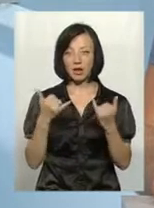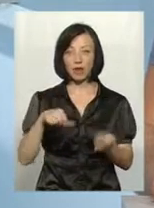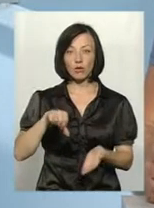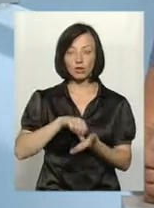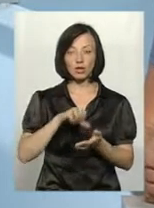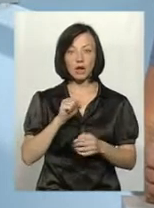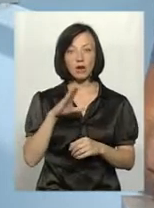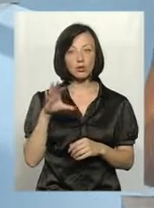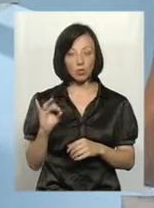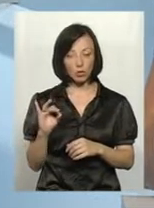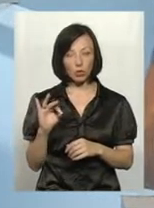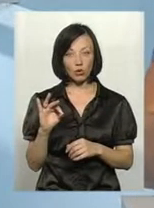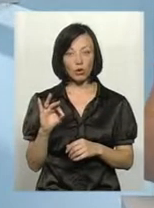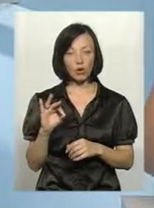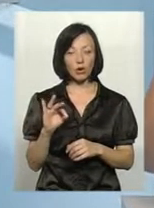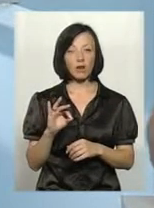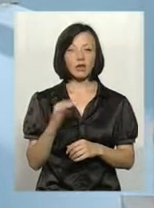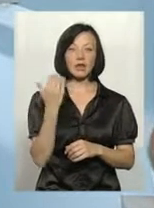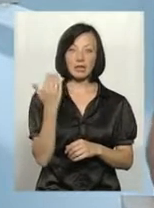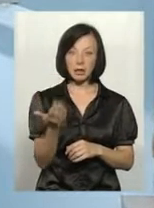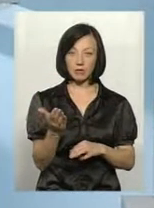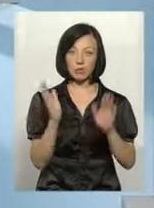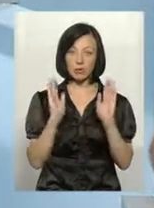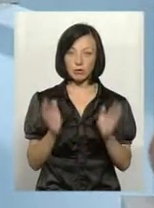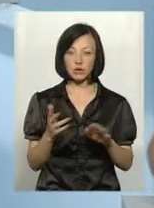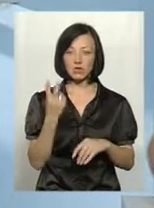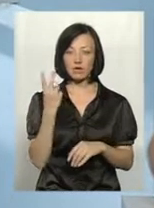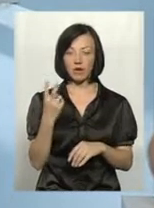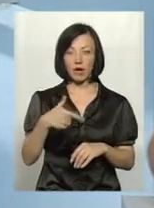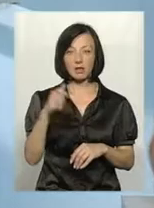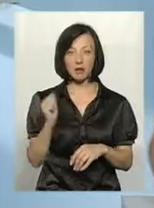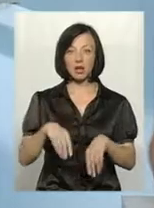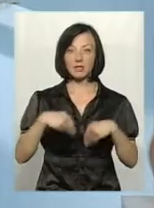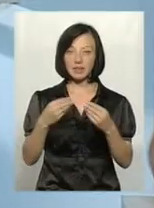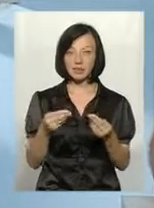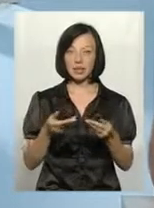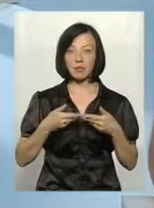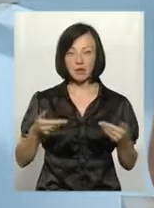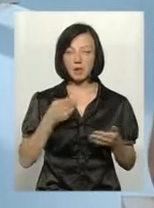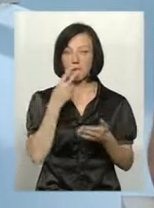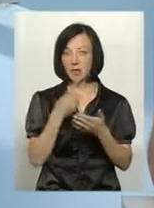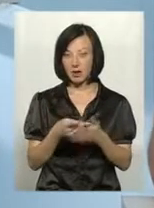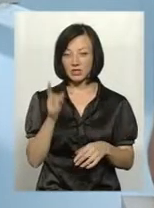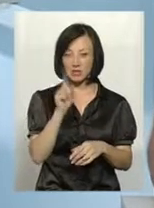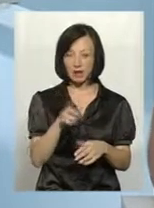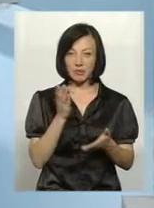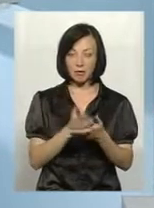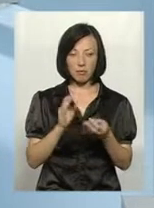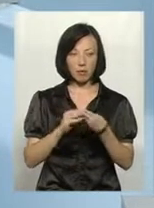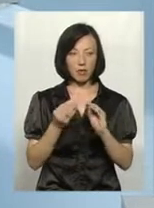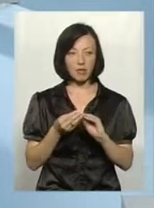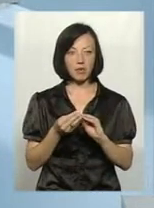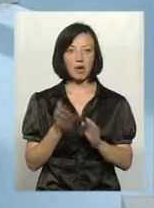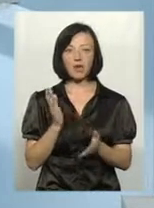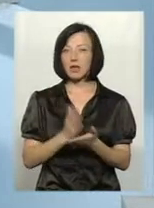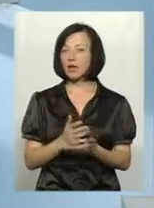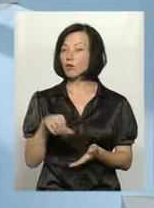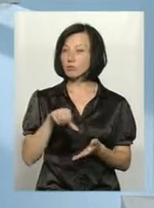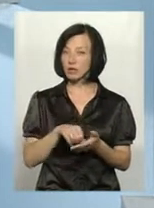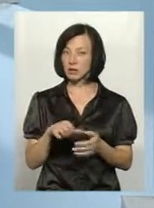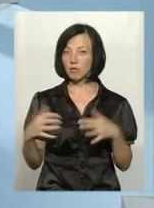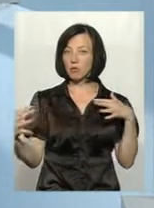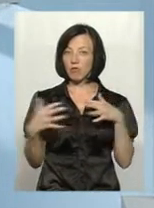учасників АТО, що їм буде тих 2 гектара надаватися. Але ж ми бачимо, і там є проблеми. У нас ще є не просто учасники АТО, для